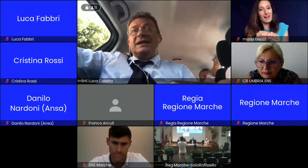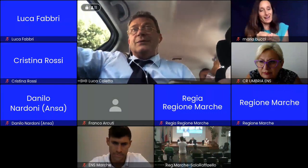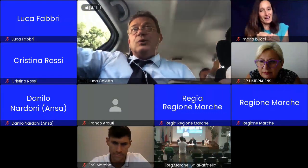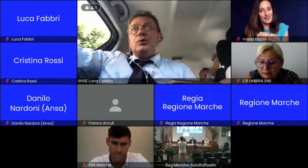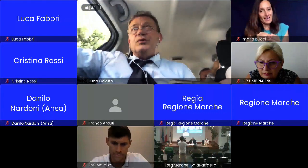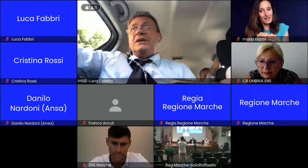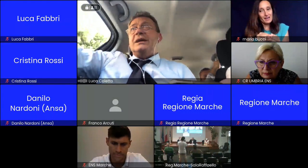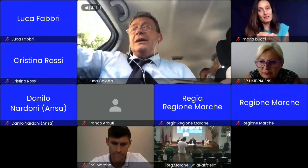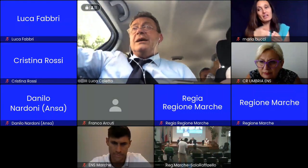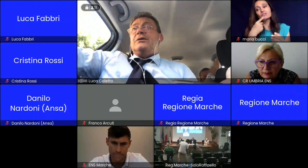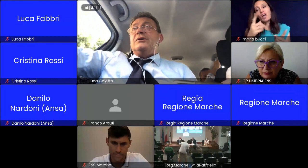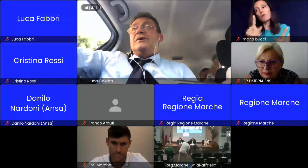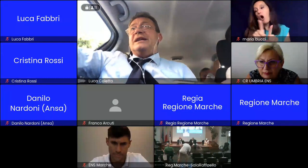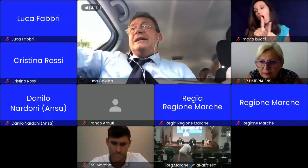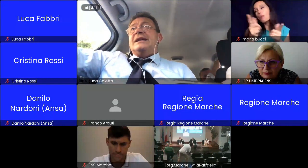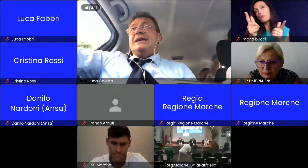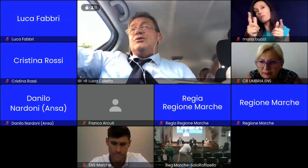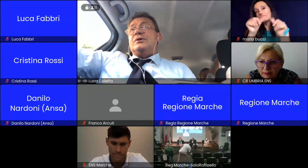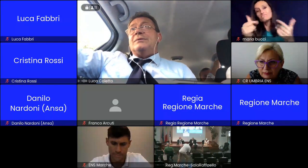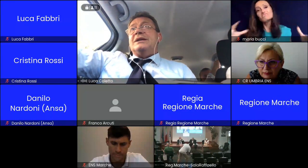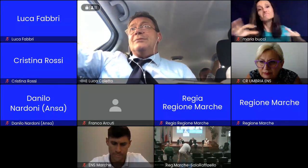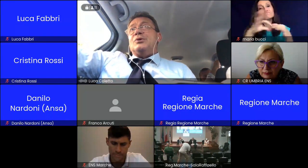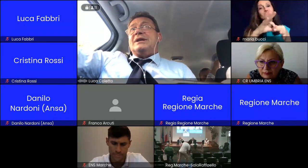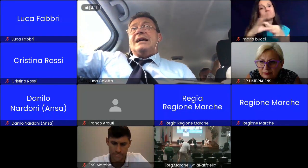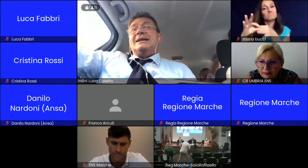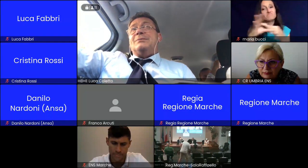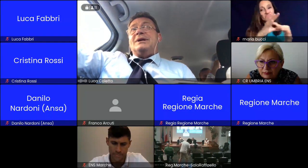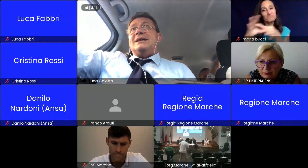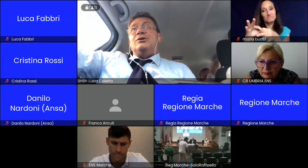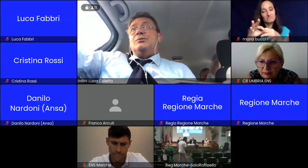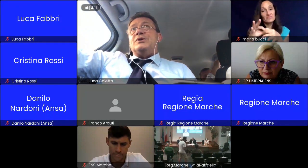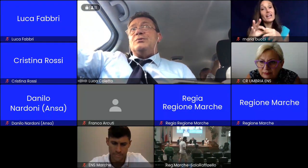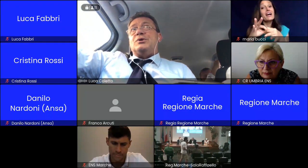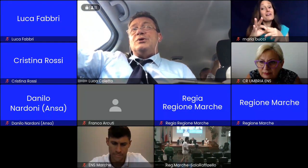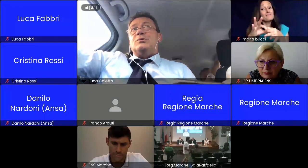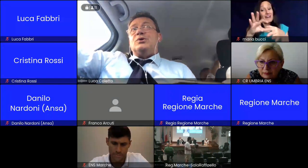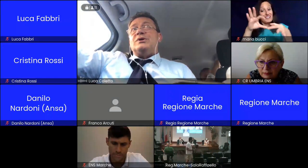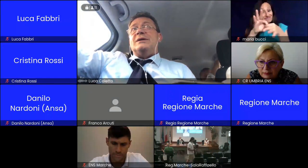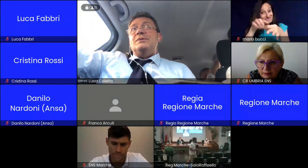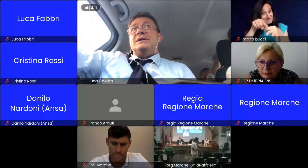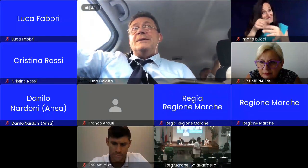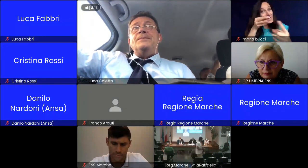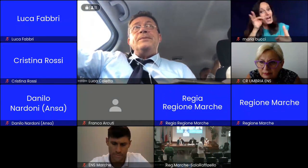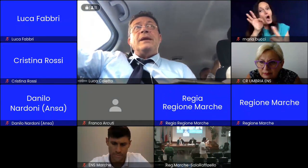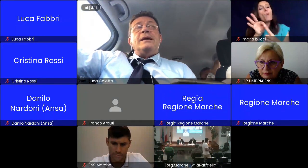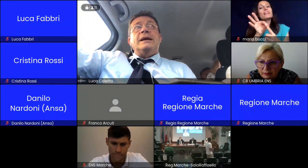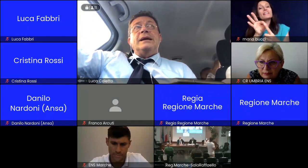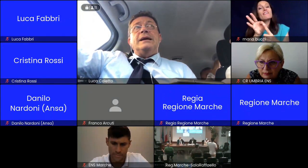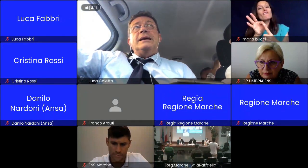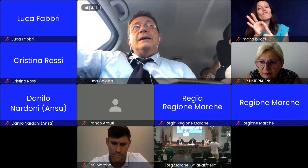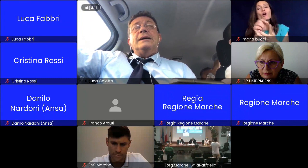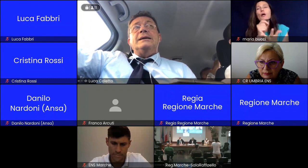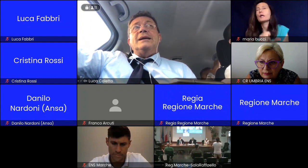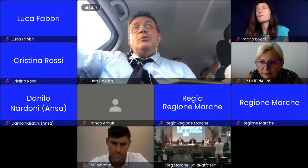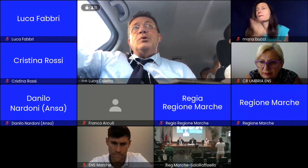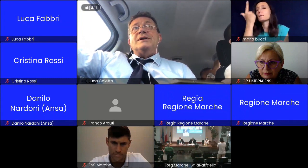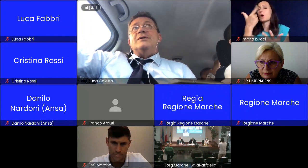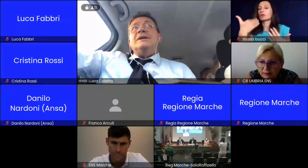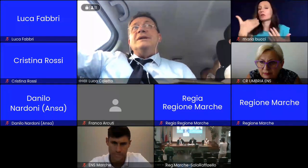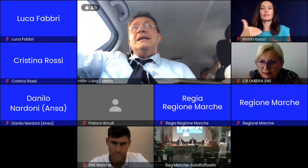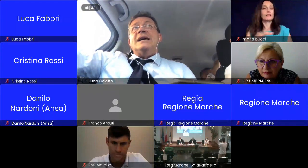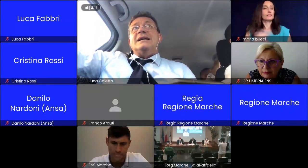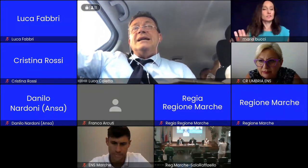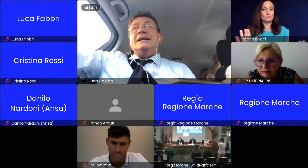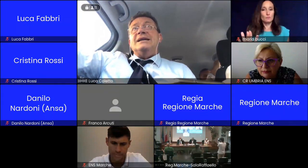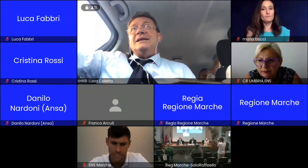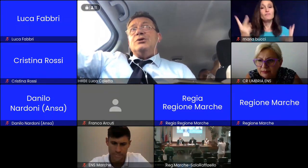consortile, ecco, definiamolo così, con una finalità assolutamente importante, partendo da un presupposto molto semplice, che della